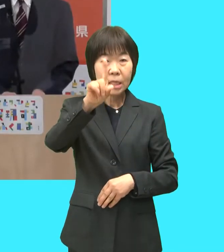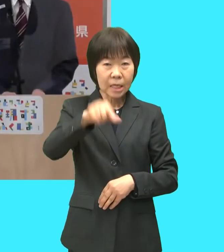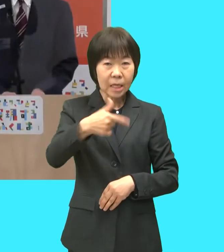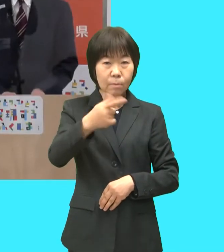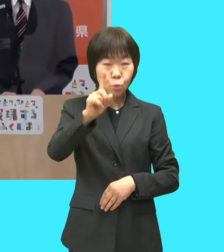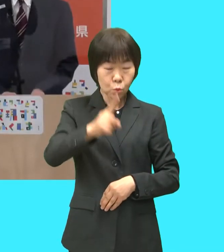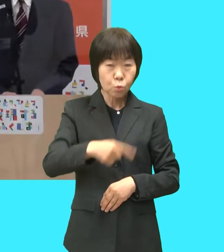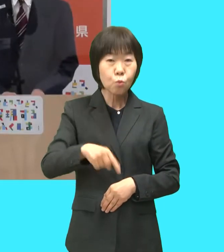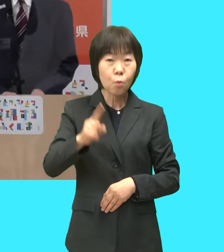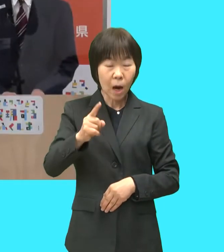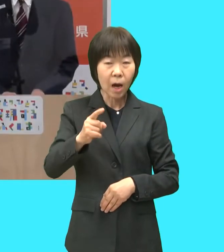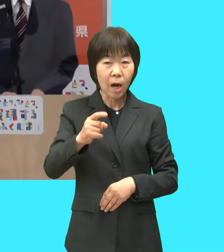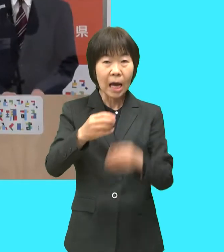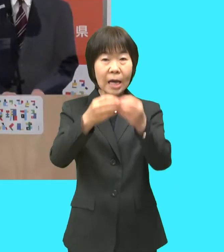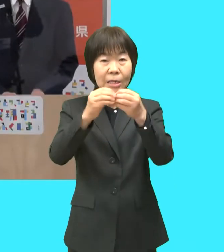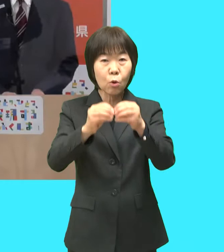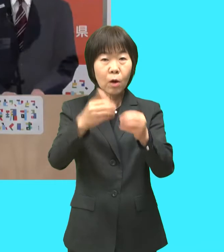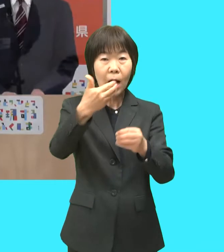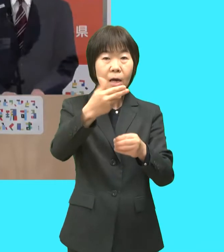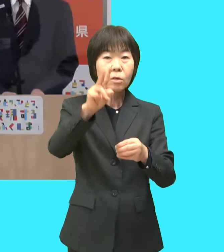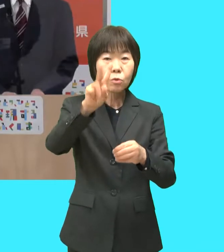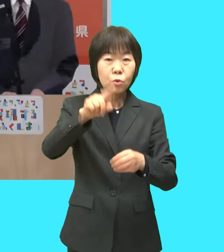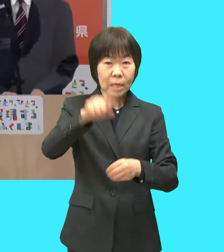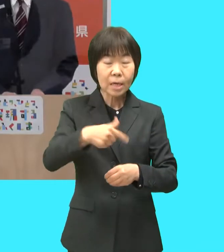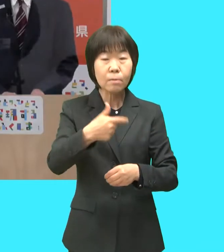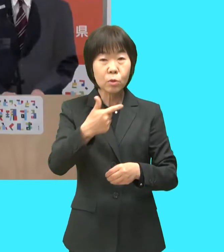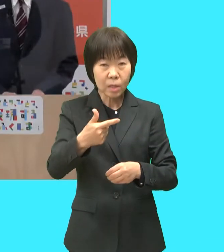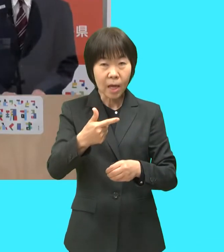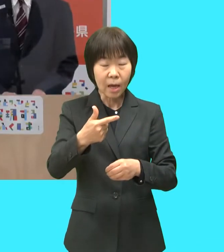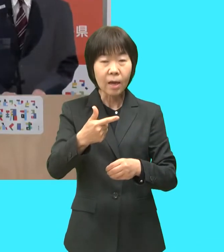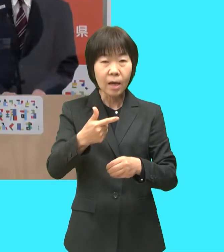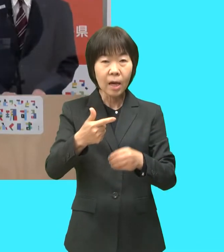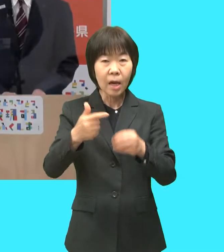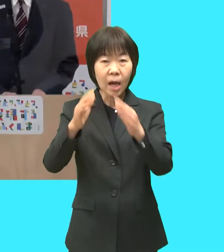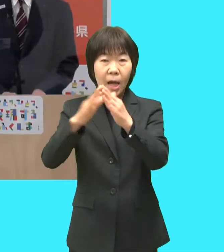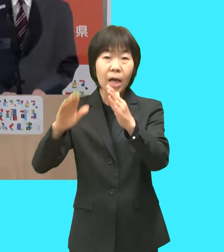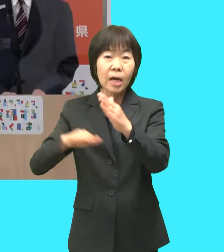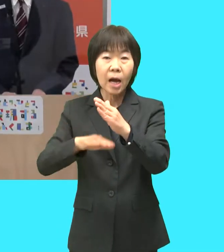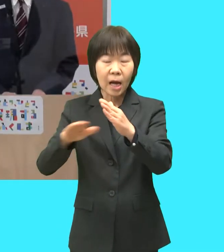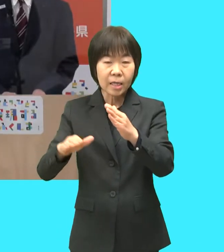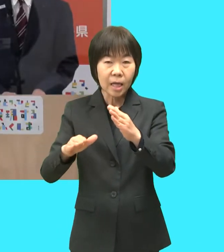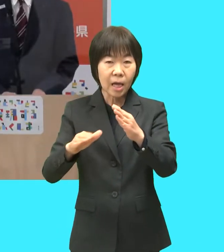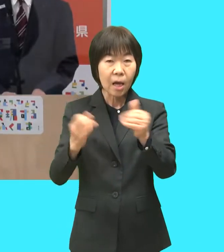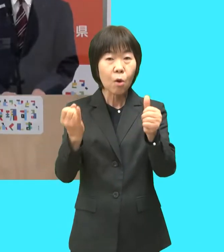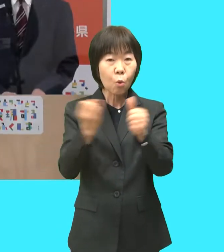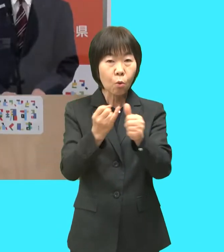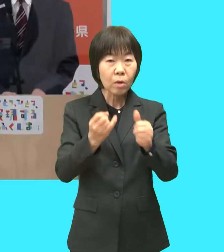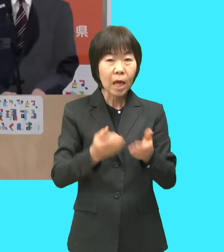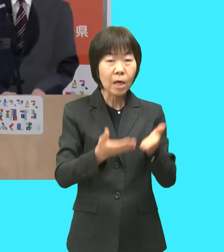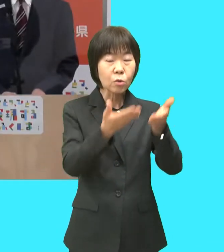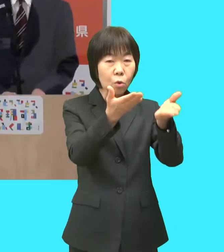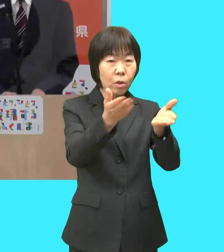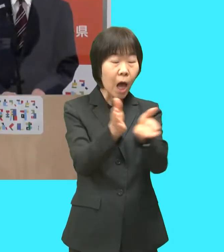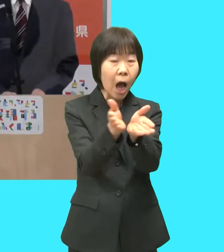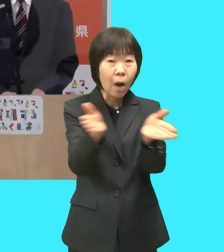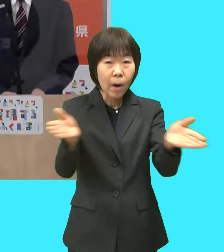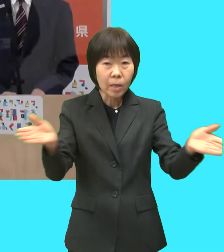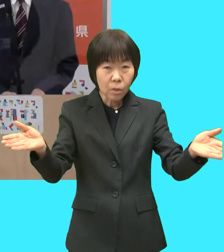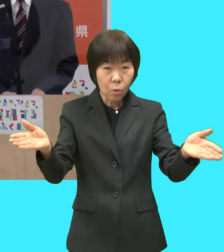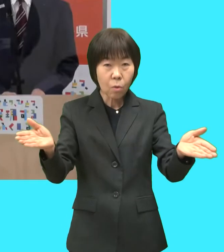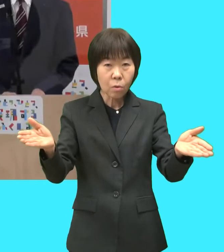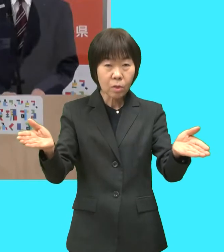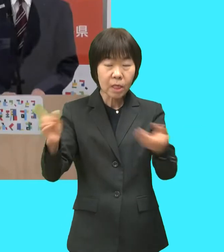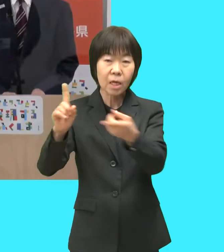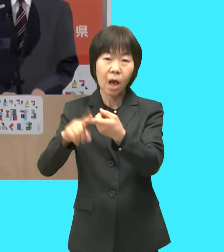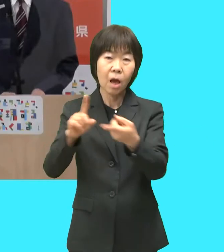クリーム色で大きく開き、家庭用から婚礼、贈答用まで幅広い用途に